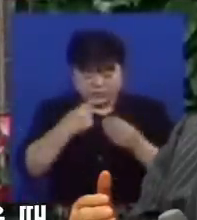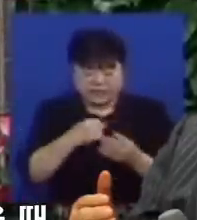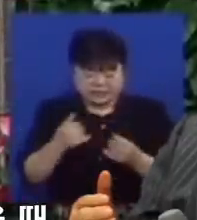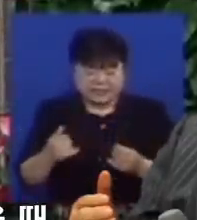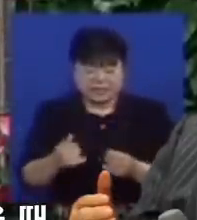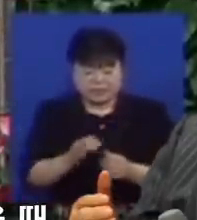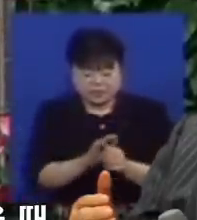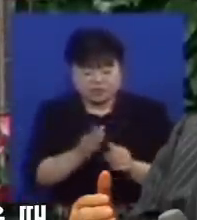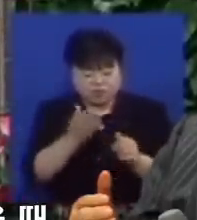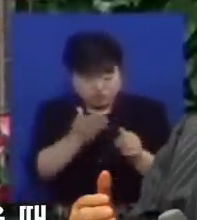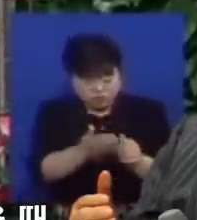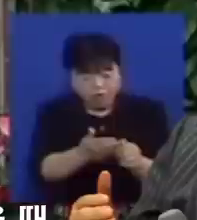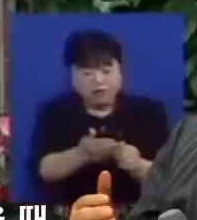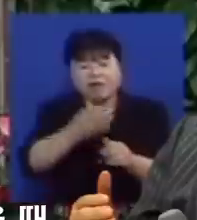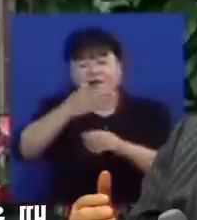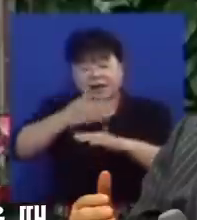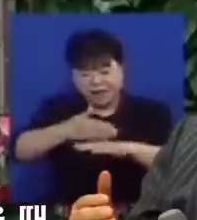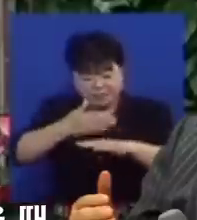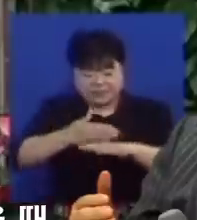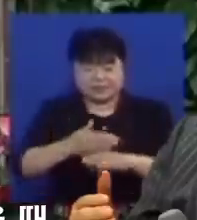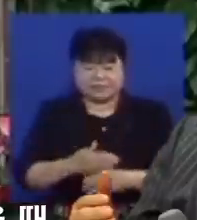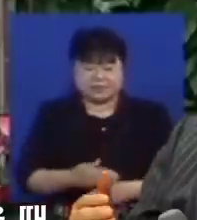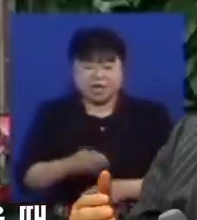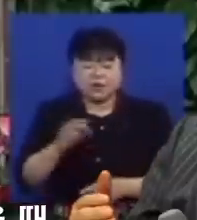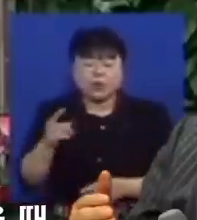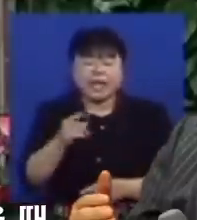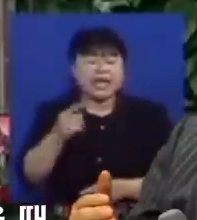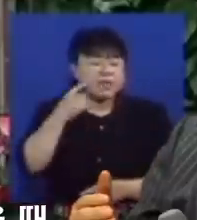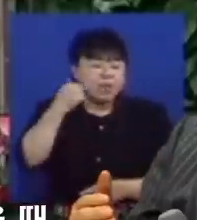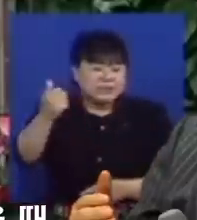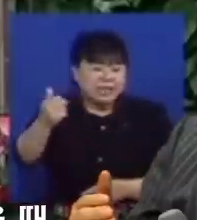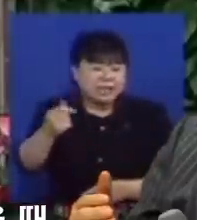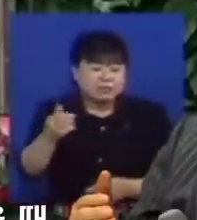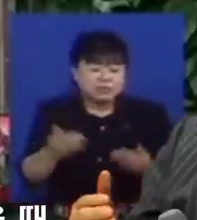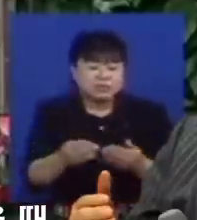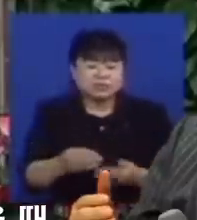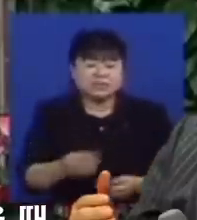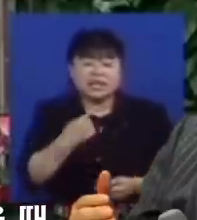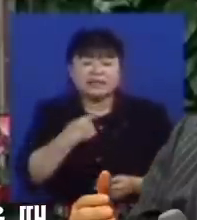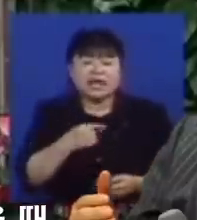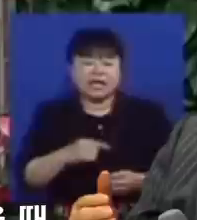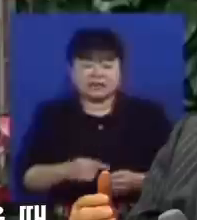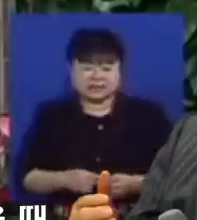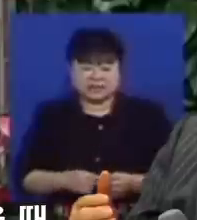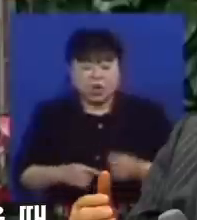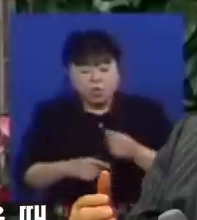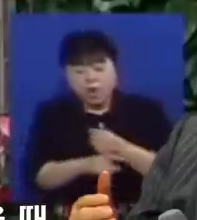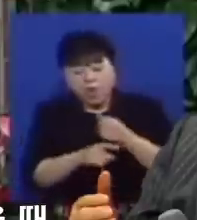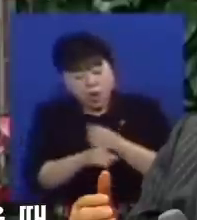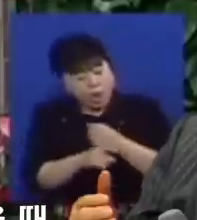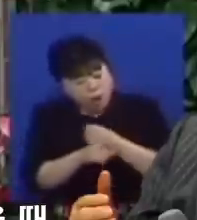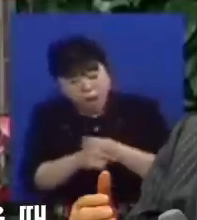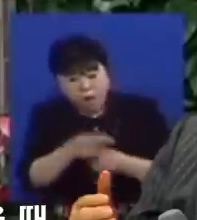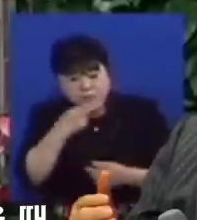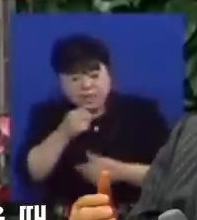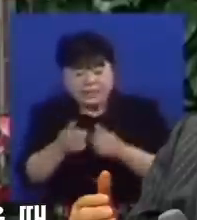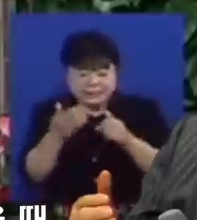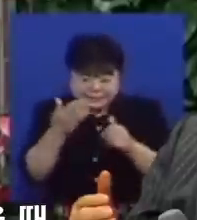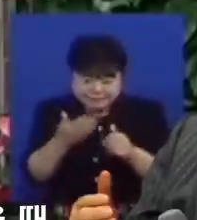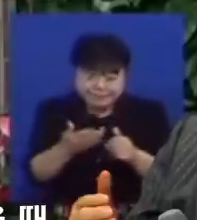계기가 되었음을 감사했습니다. 그 후 토레이 목사는 무슨 일을 당하든지 왜라는 의문을 품는 대신